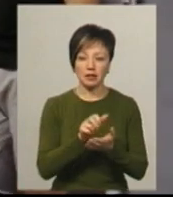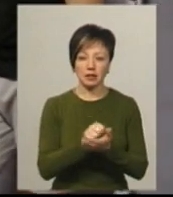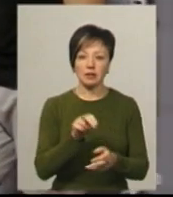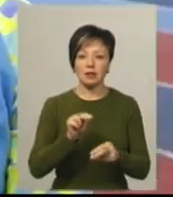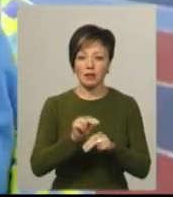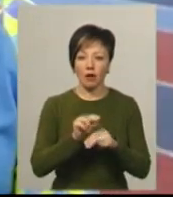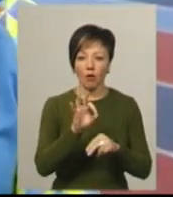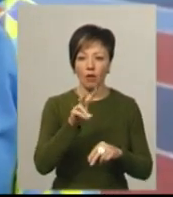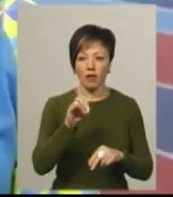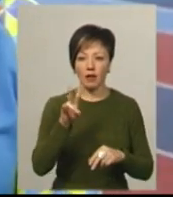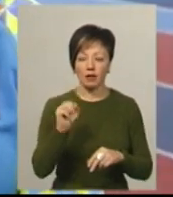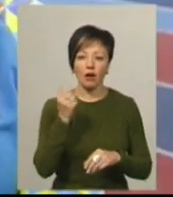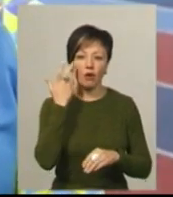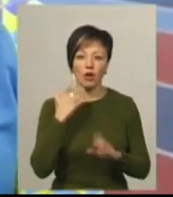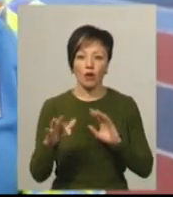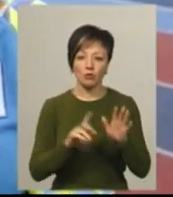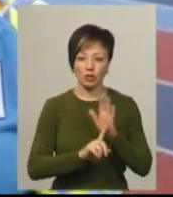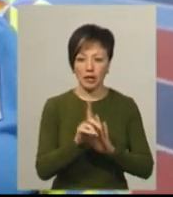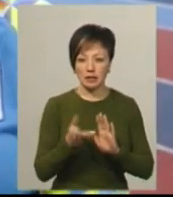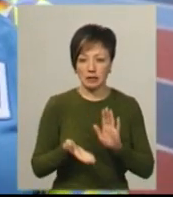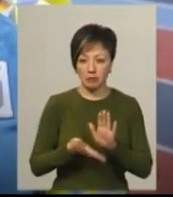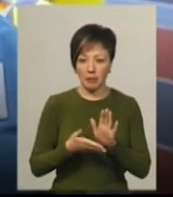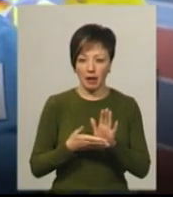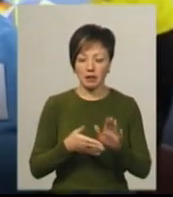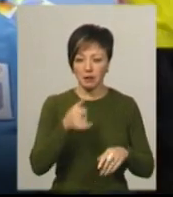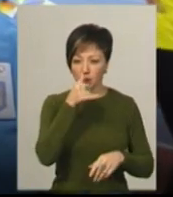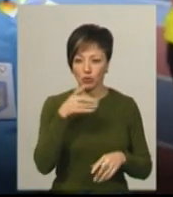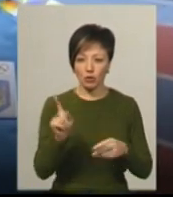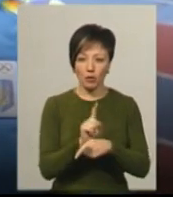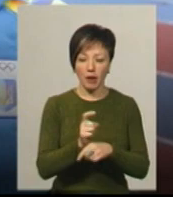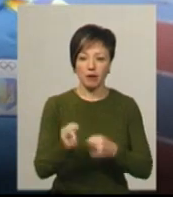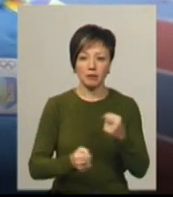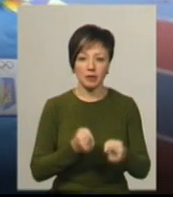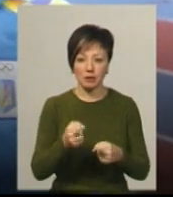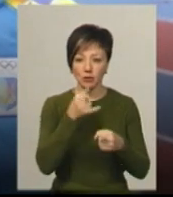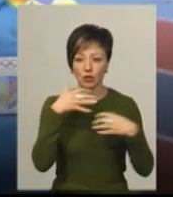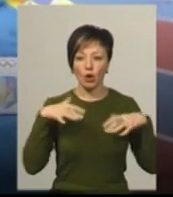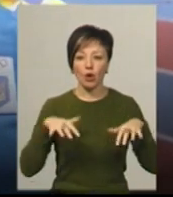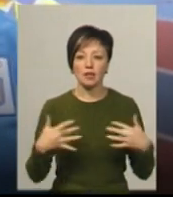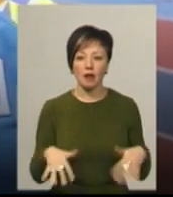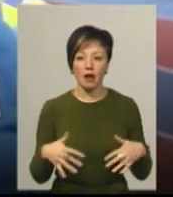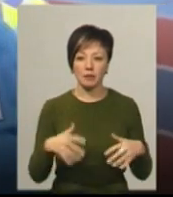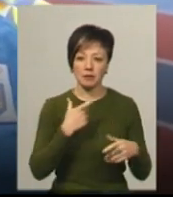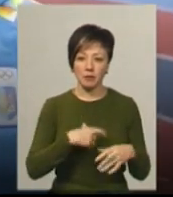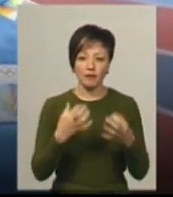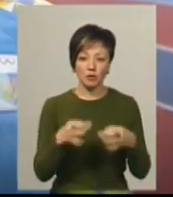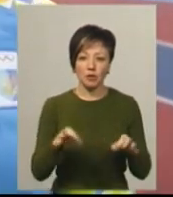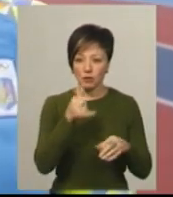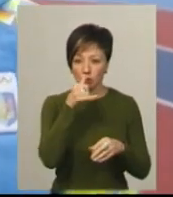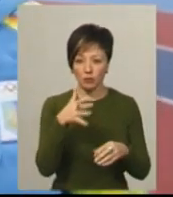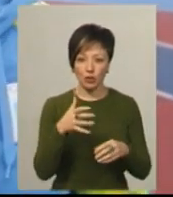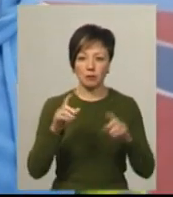займається Олена. Коли рух починається з п'ятки, він не може нормально бігти, він не може розслабитись, не може себе відпустити, він не може